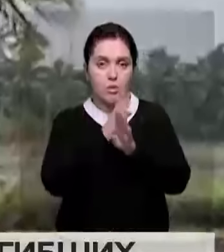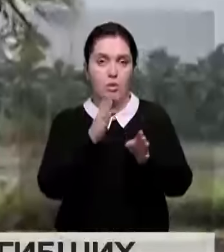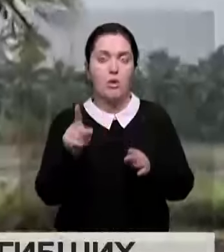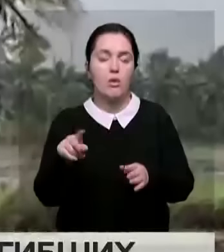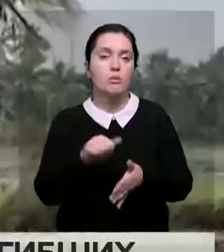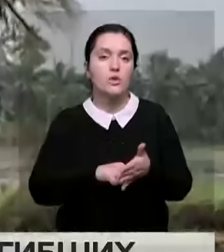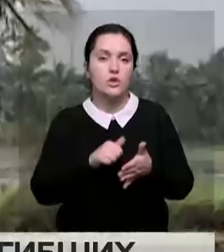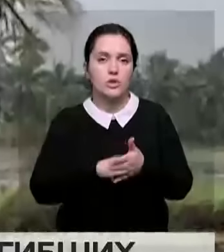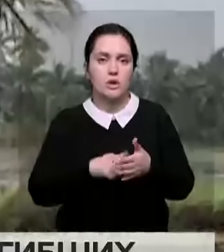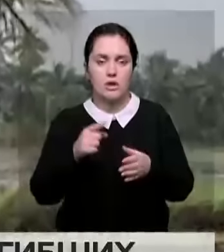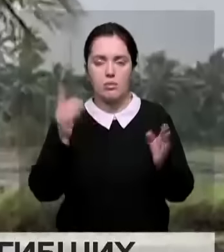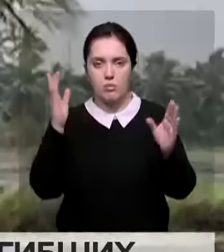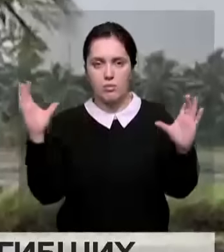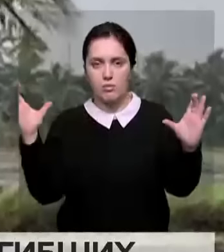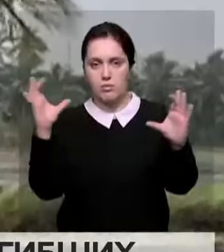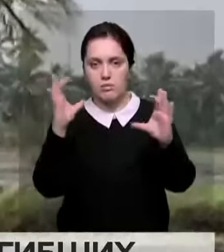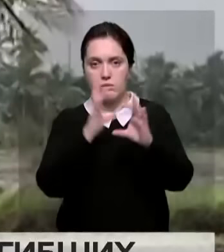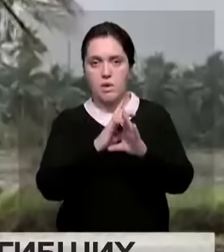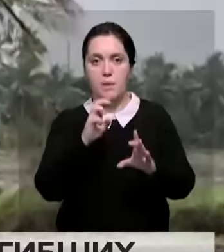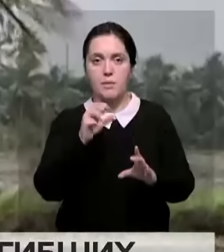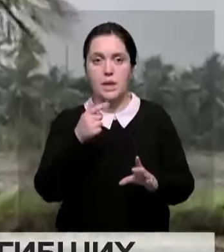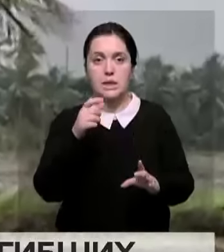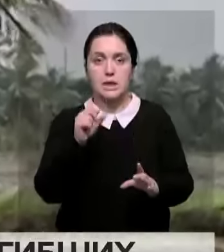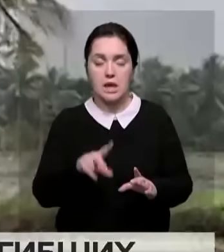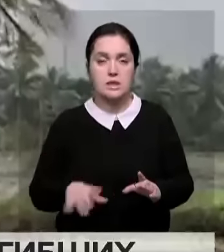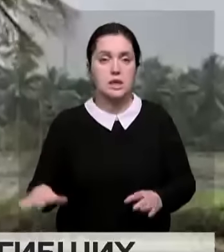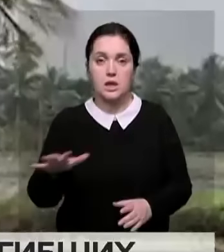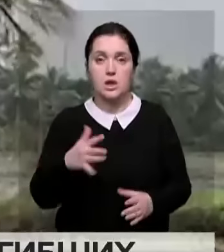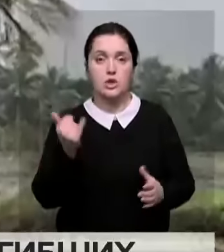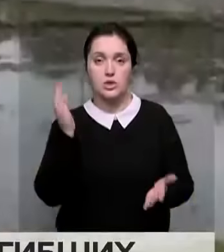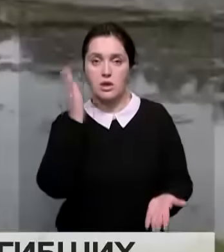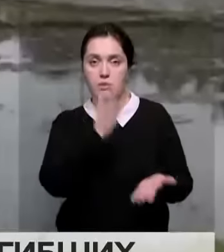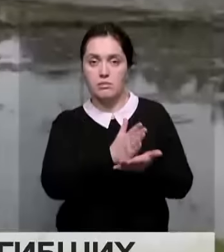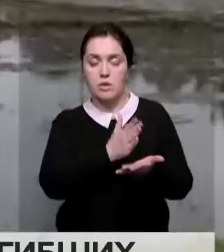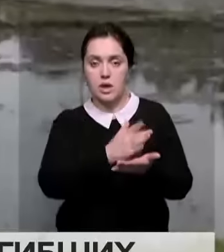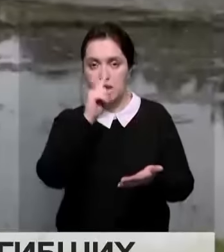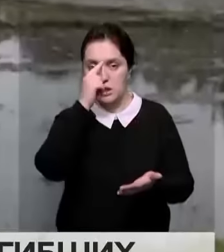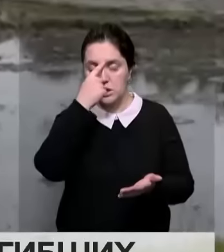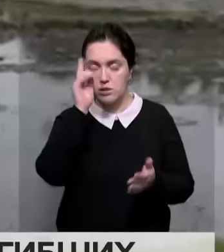вызвана циклоном в Бенгальском заливе. Сейчас шторм движется в сторону Индии.